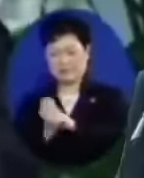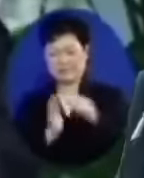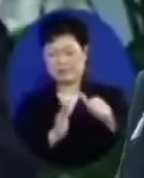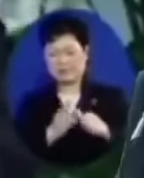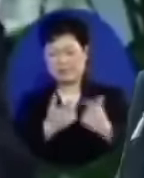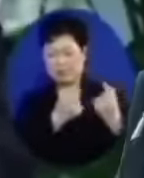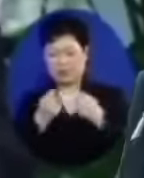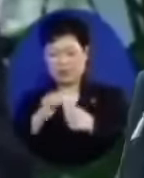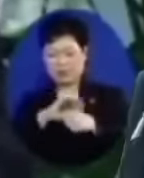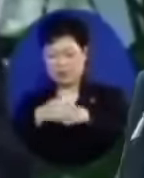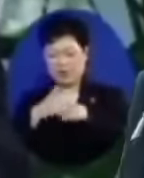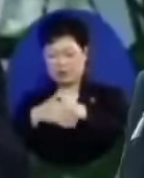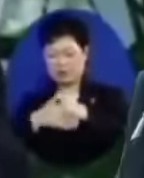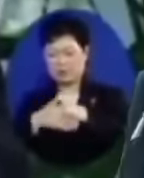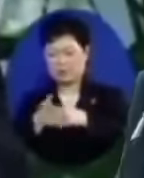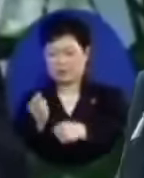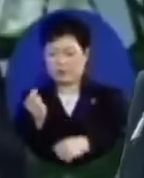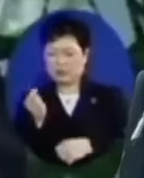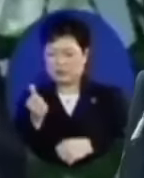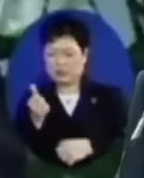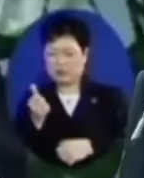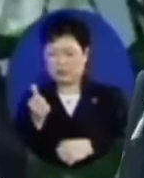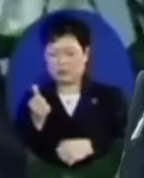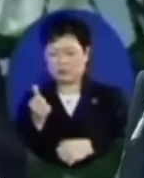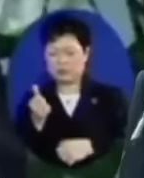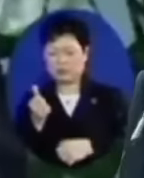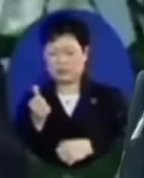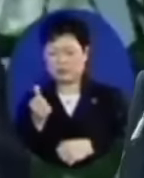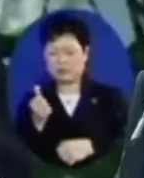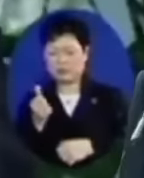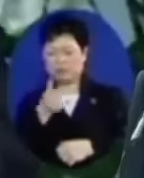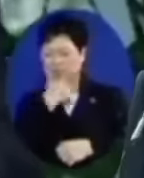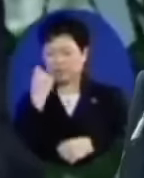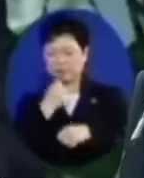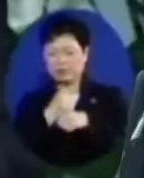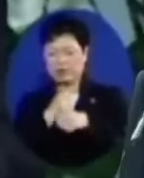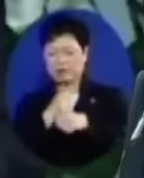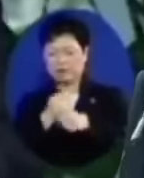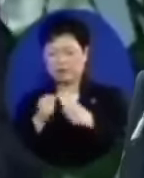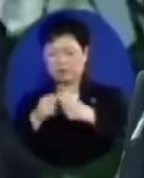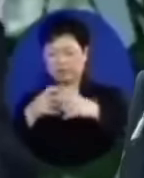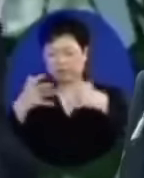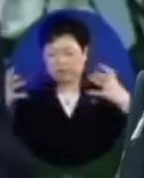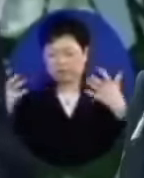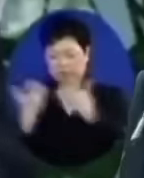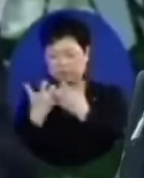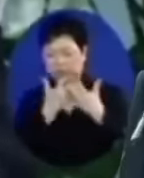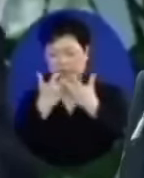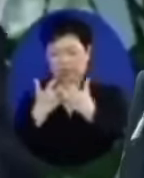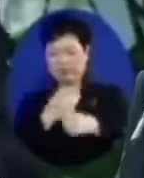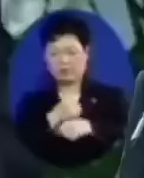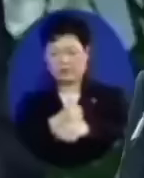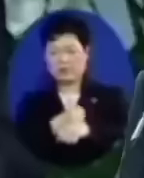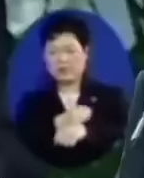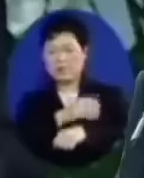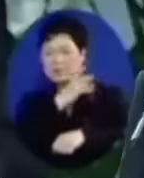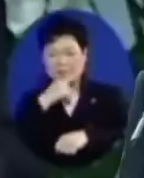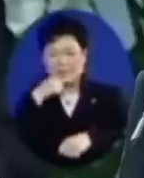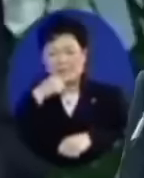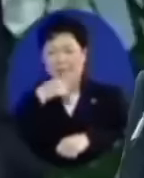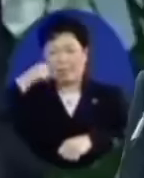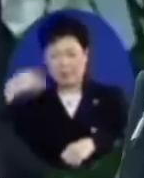과일이라도 적게 달리는 과일이 있고 크게 달리는 과일이 있고 잘 익은 과일이 있고 잘못 익은 과일이